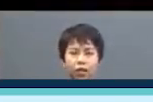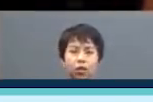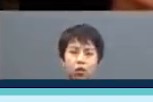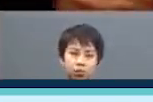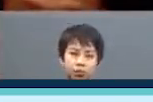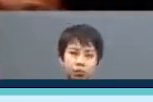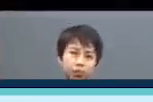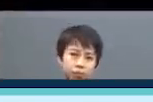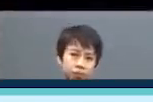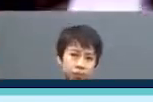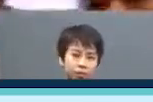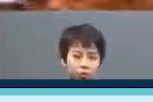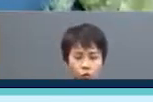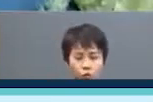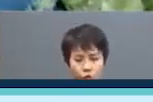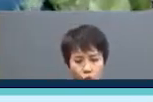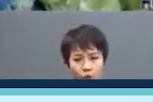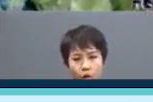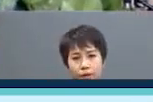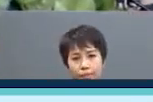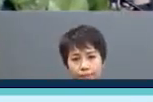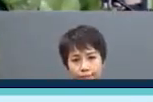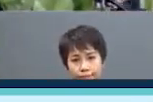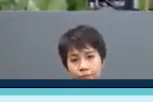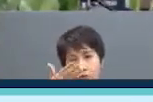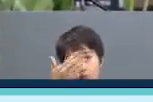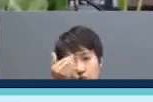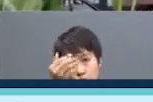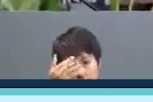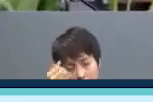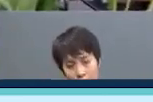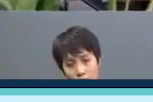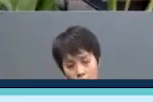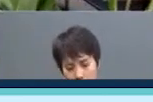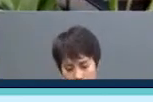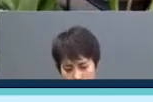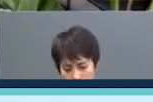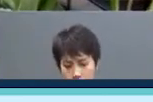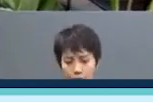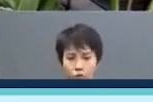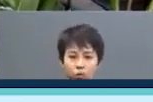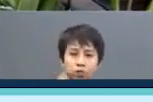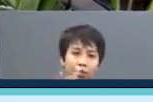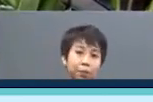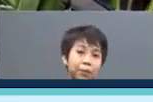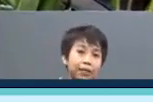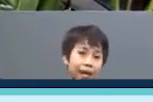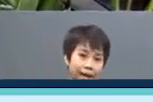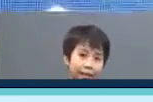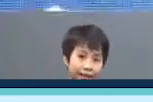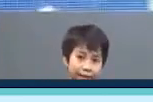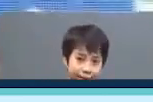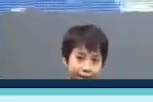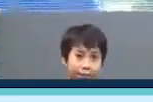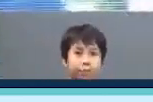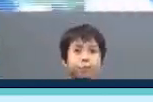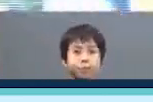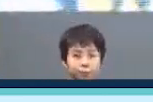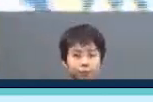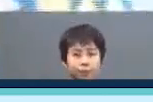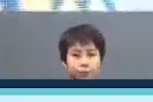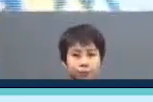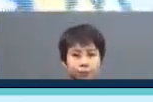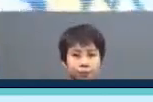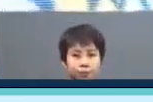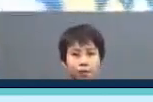มีความมุ่งมั่นตั้งใจที่จะบูรณาการการบริหารจัดการทรัพยากรน้ำอย่างครอบคลุมให้